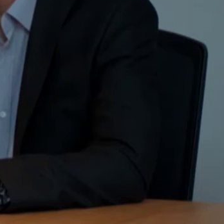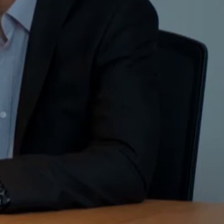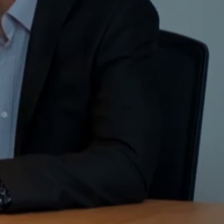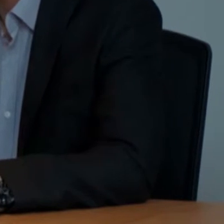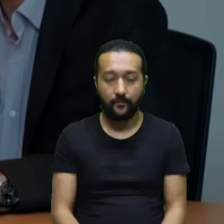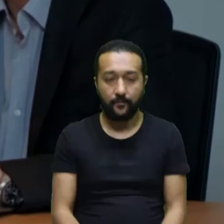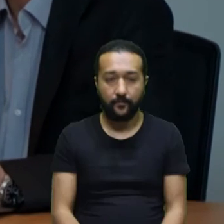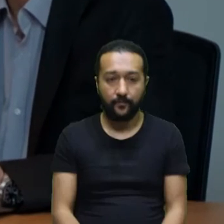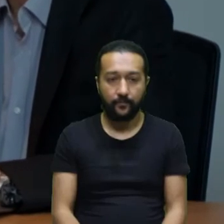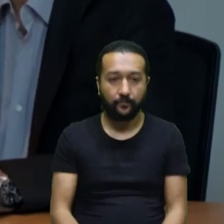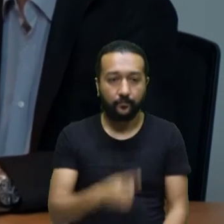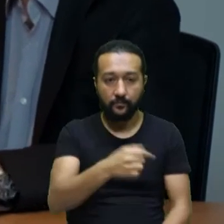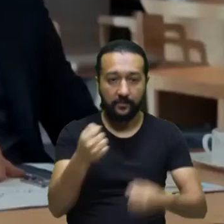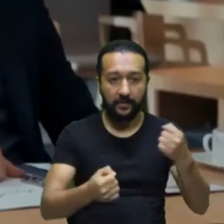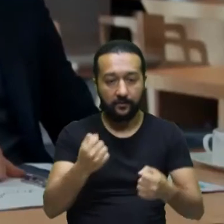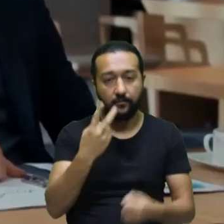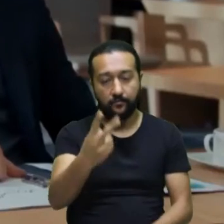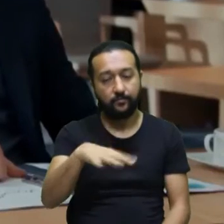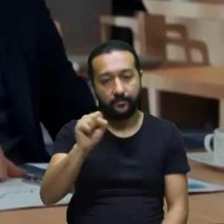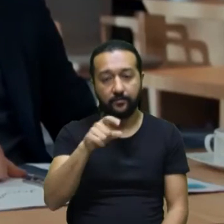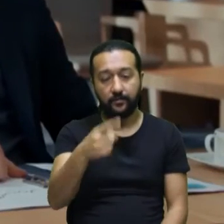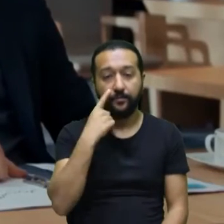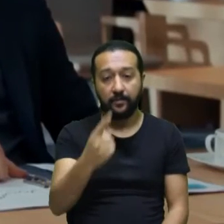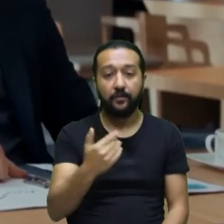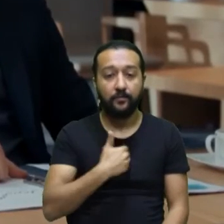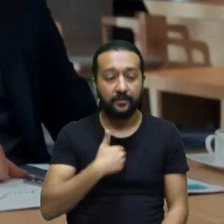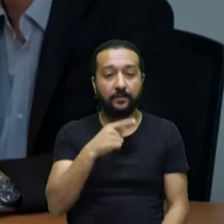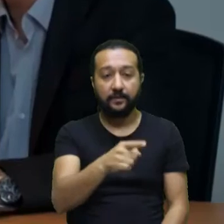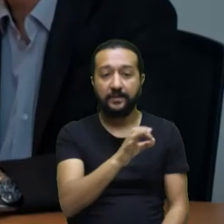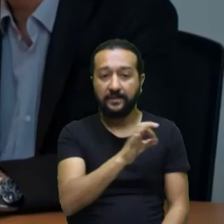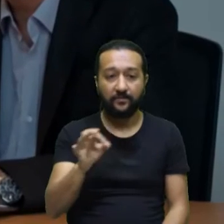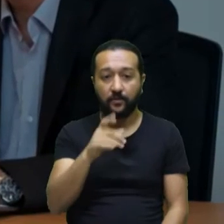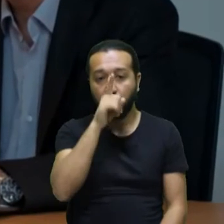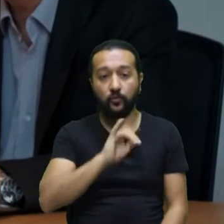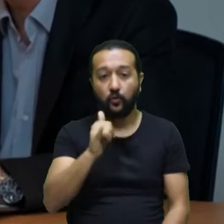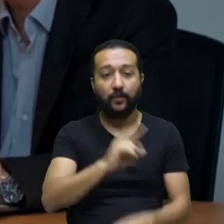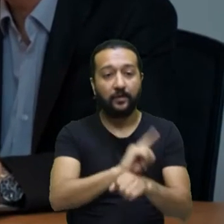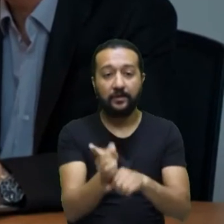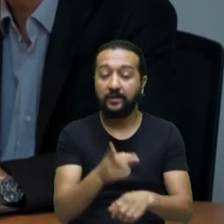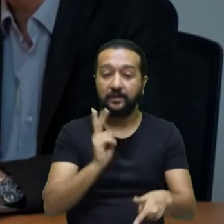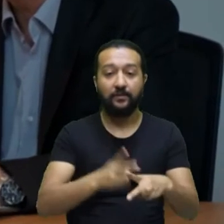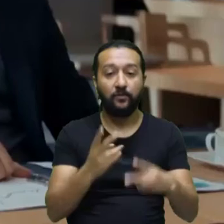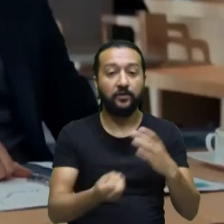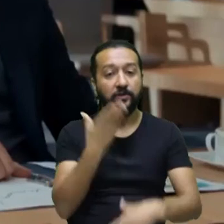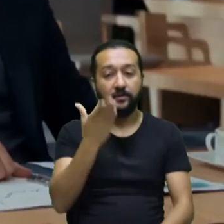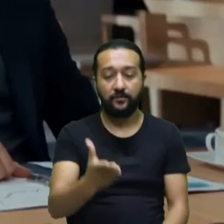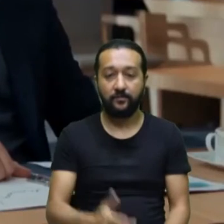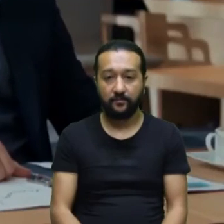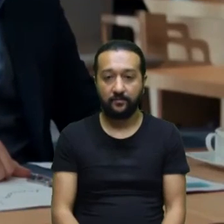bakıştı. Direksiyon sende. Bakalım bizi sıfırdan 100 kilometreye kaç saniyede